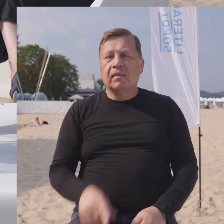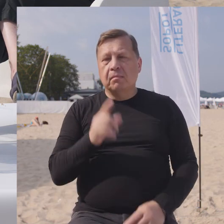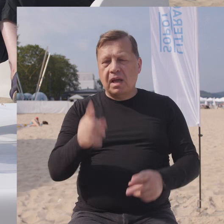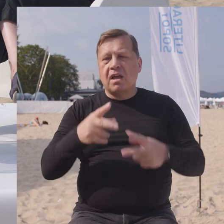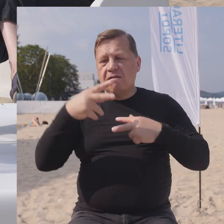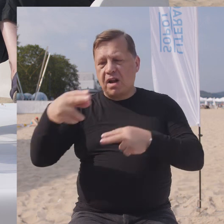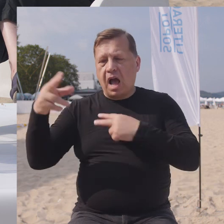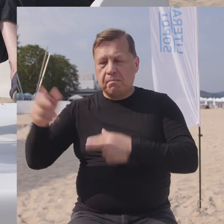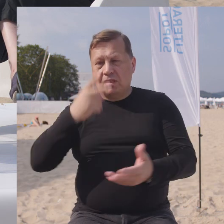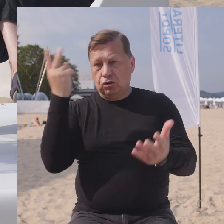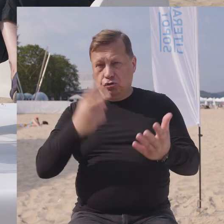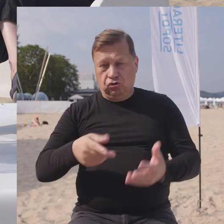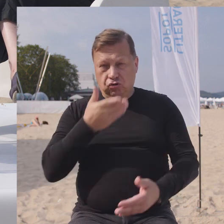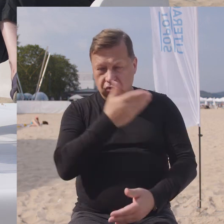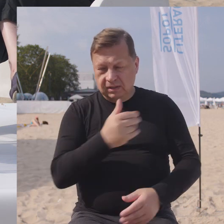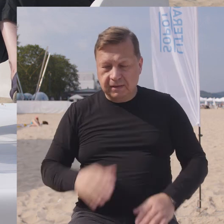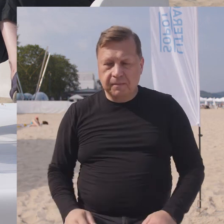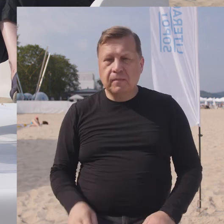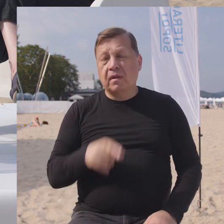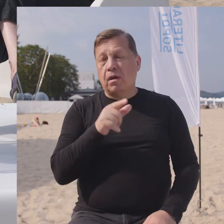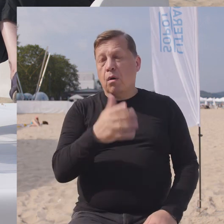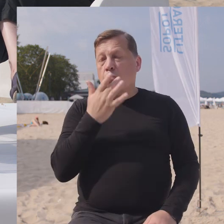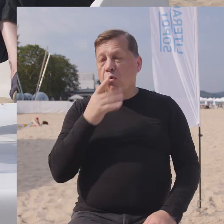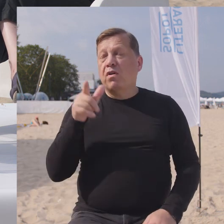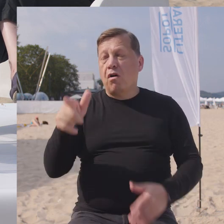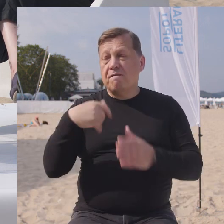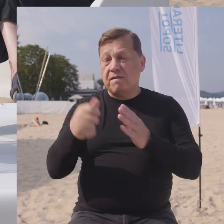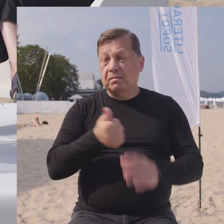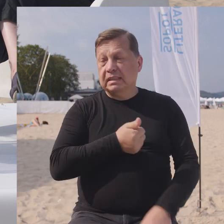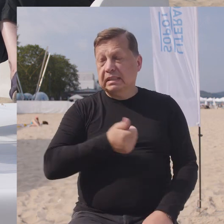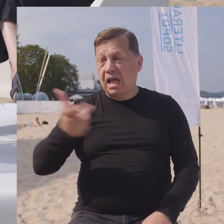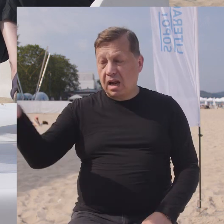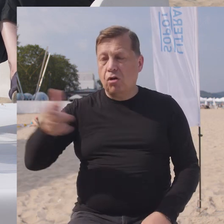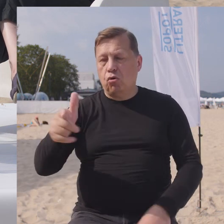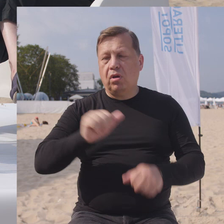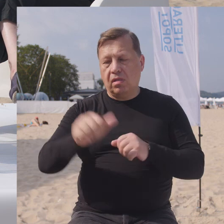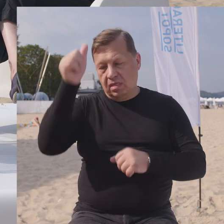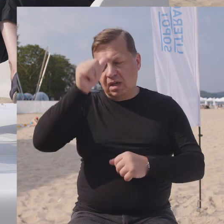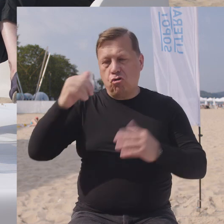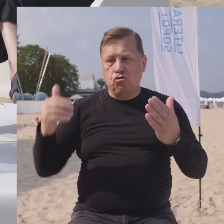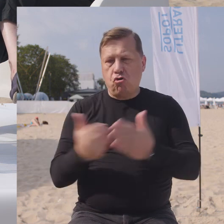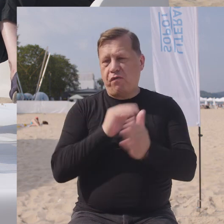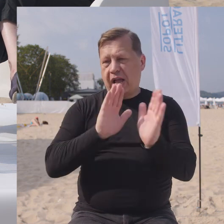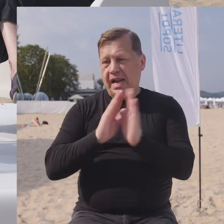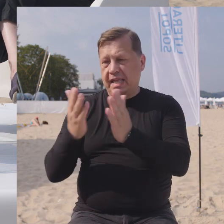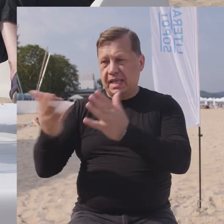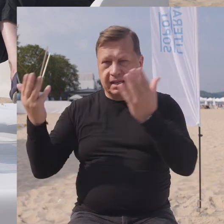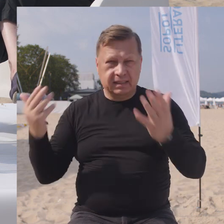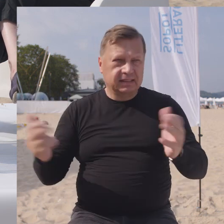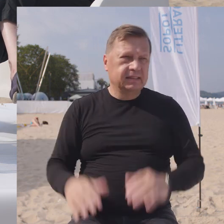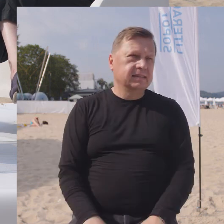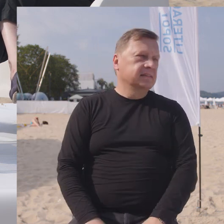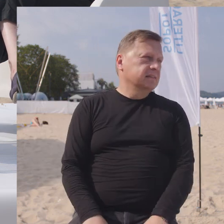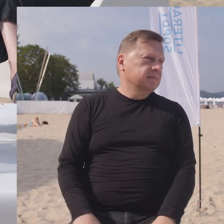zresztą powiedziała mi kiedyś, że seriale to jest nowa literatura i to jest może fajna klamra naszej dzisiejszej. Możemy razem prowadzić